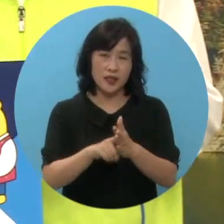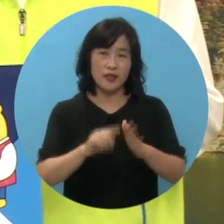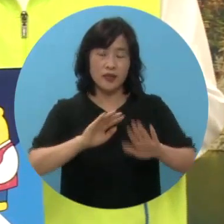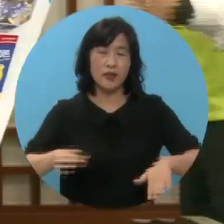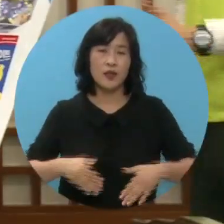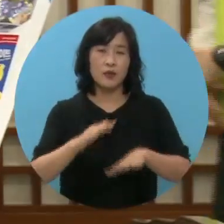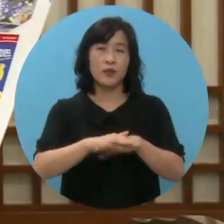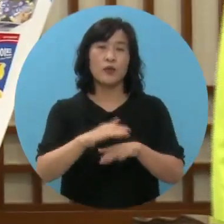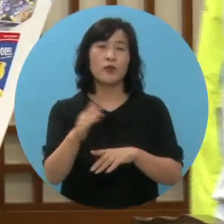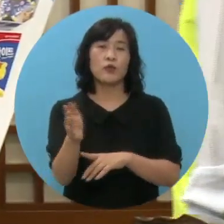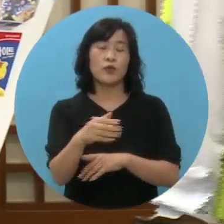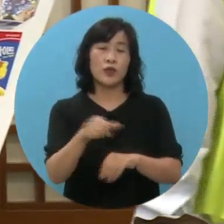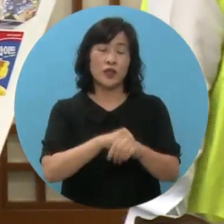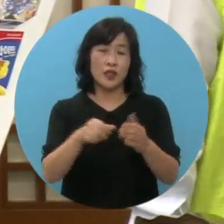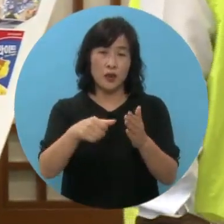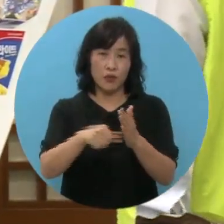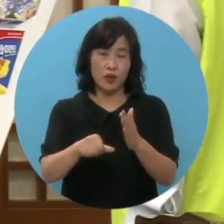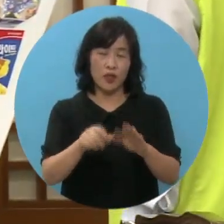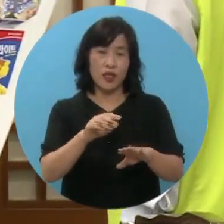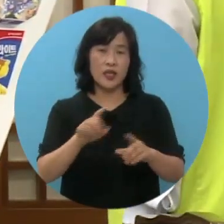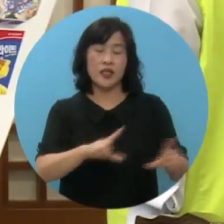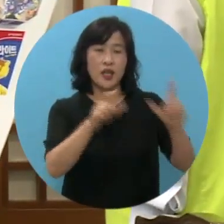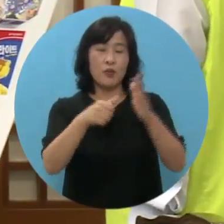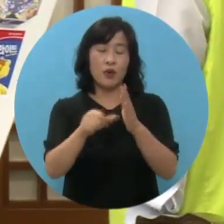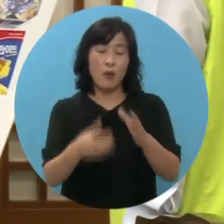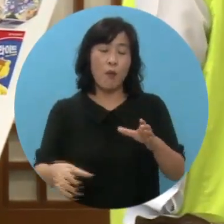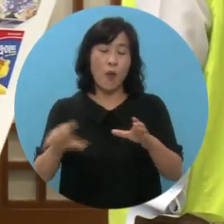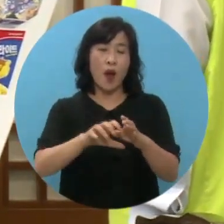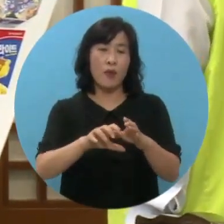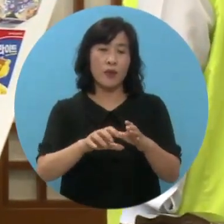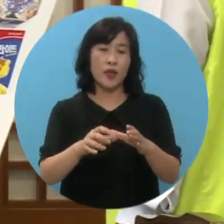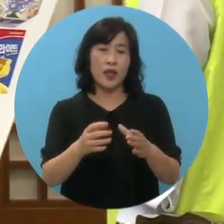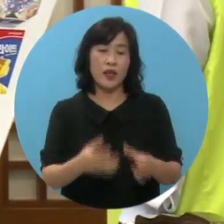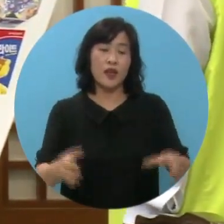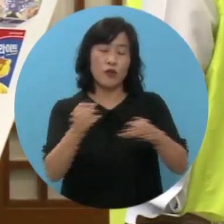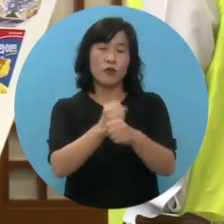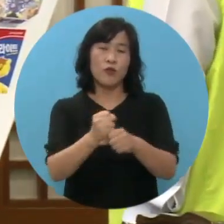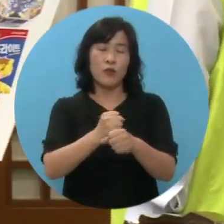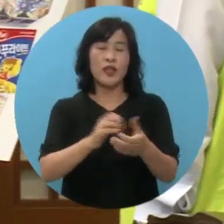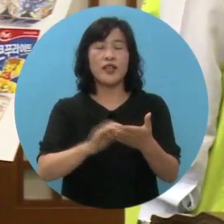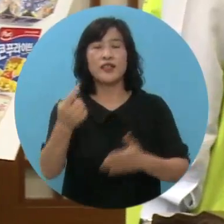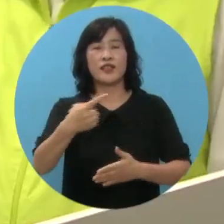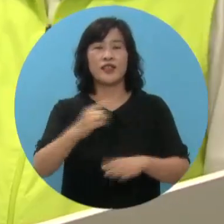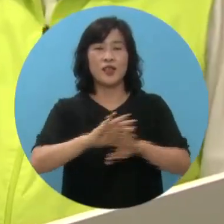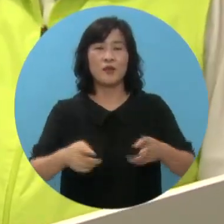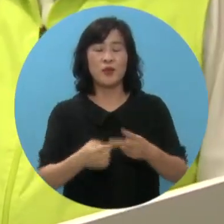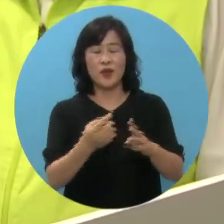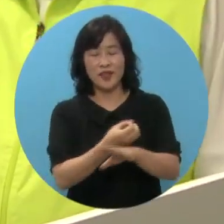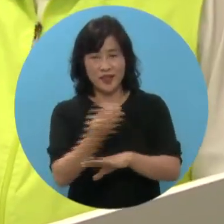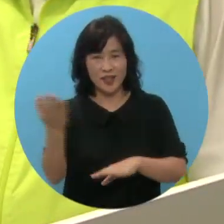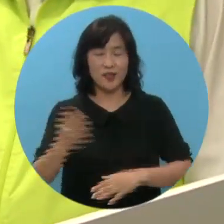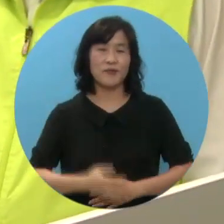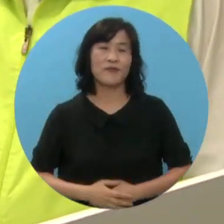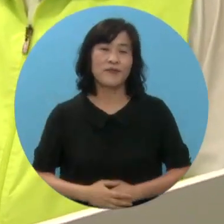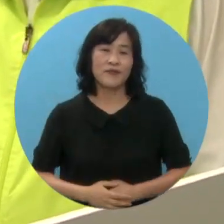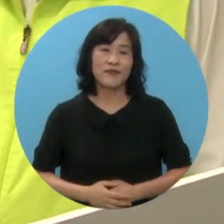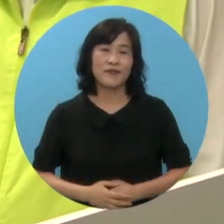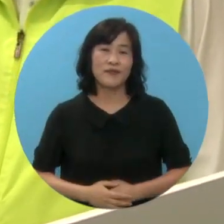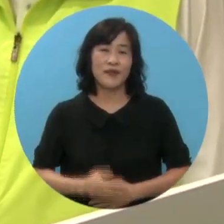전달해달라며 전남 농수특산품과 생활용품 등이 들어있는 응원끄러미 천상자를 전남도에